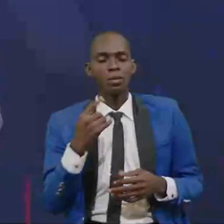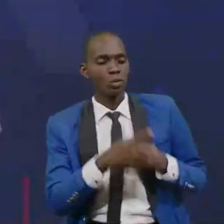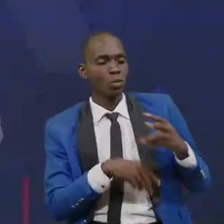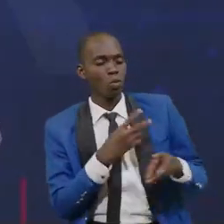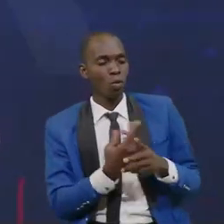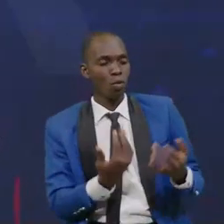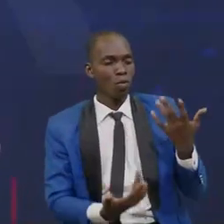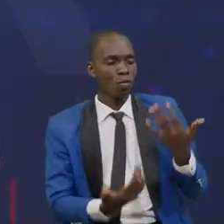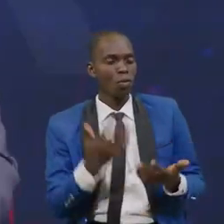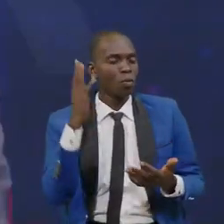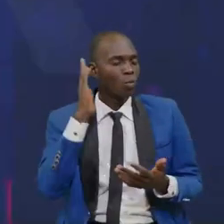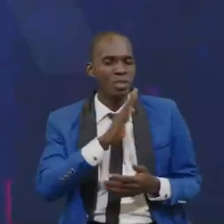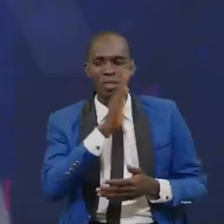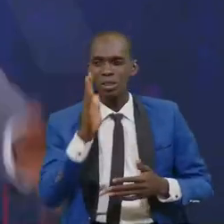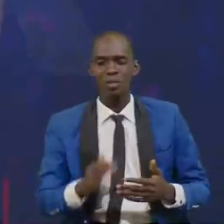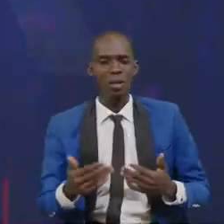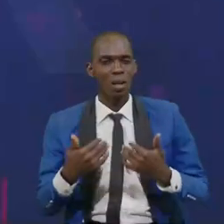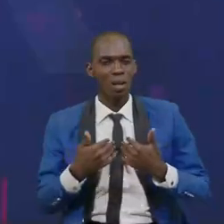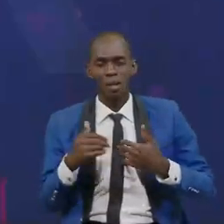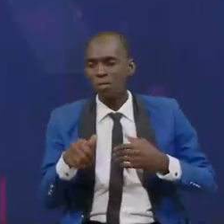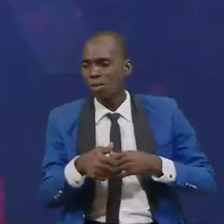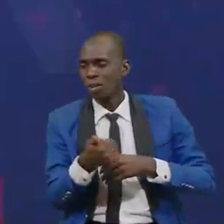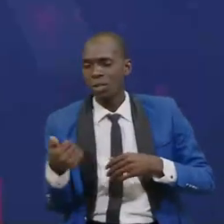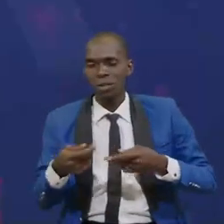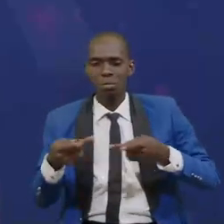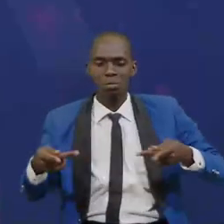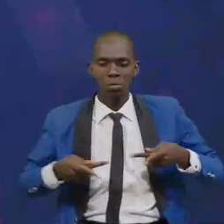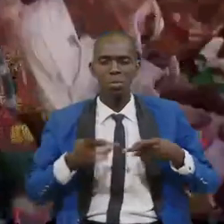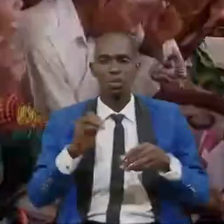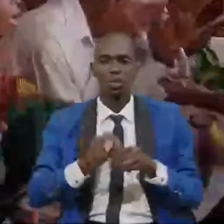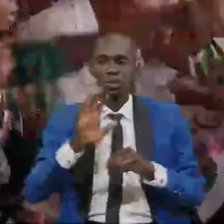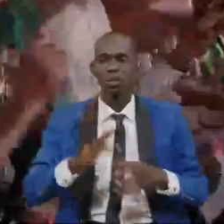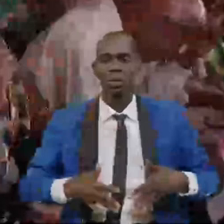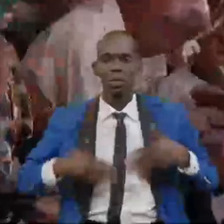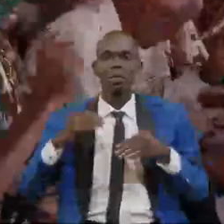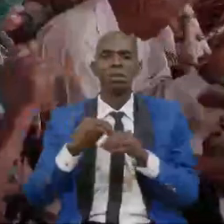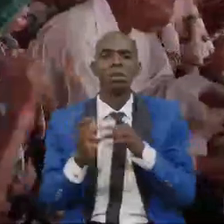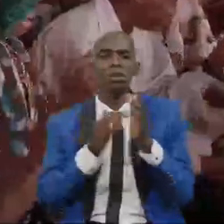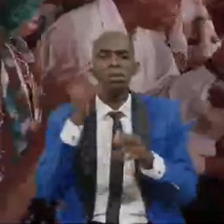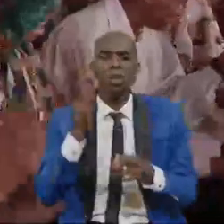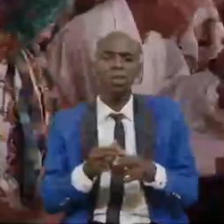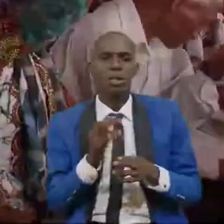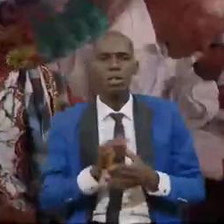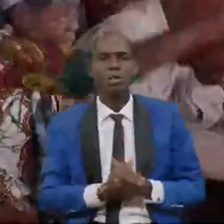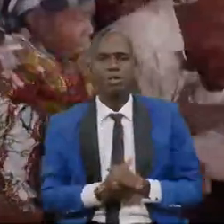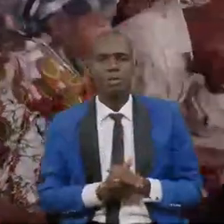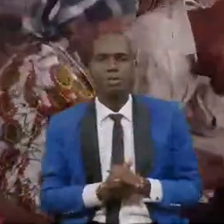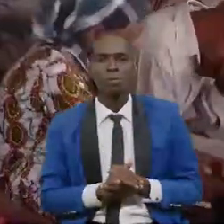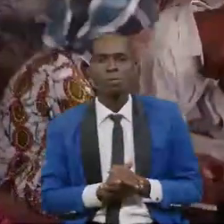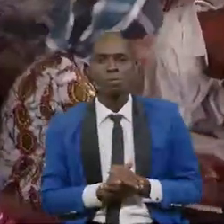pourra jamais avoir de place d'emprise dans ta vie au nom de Jésus.